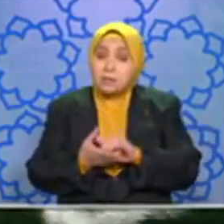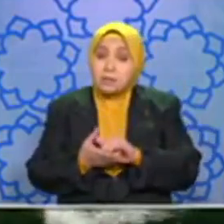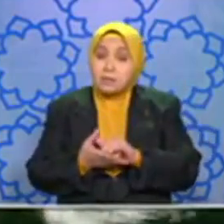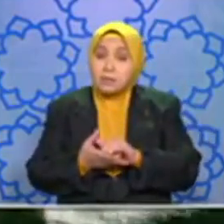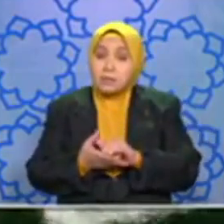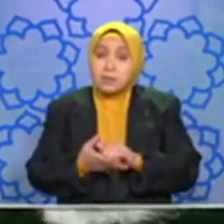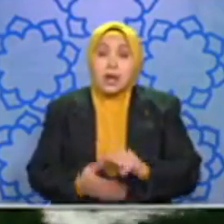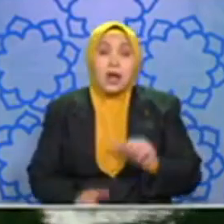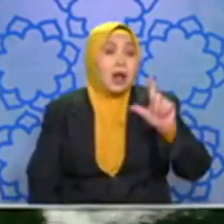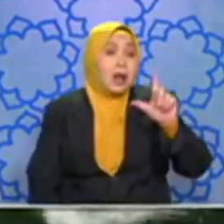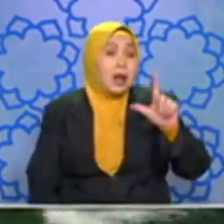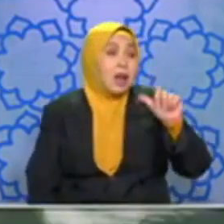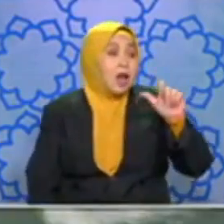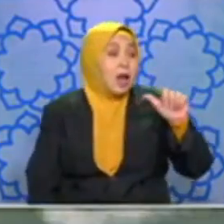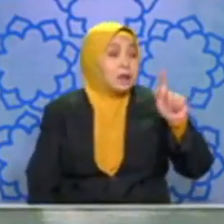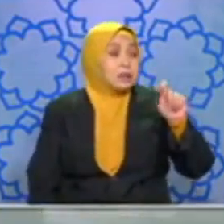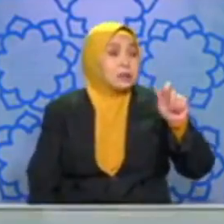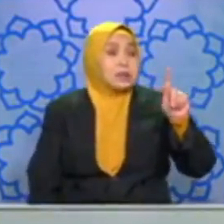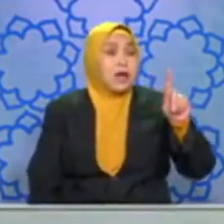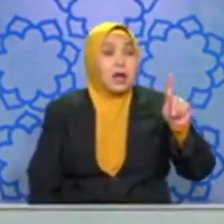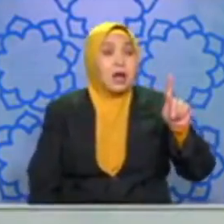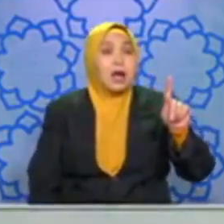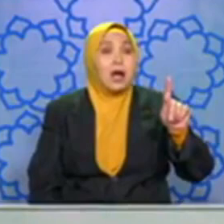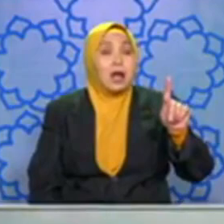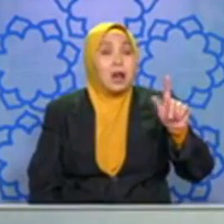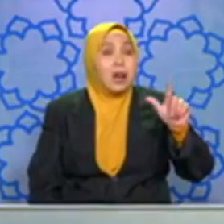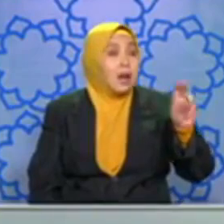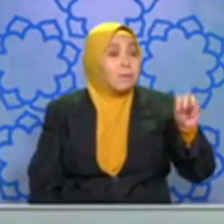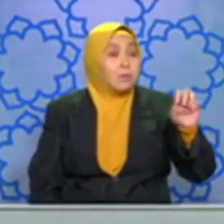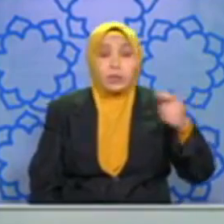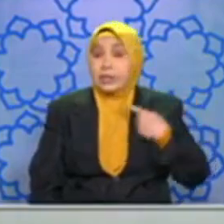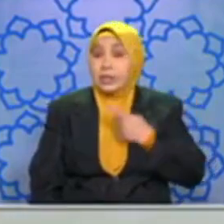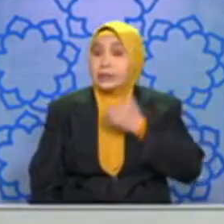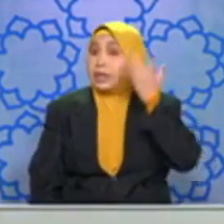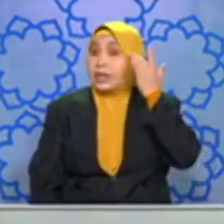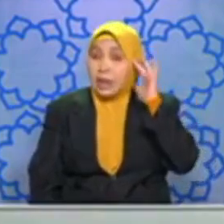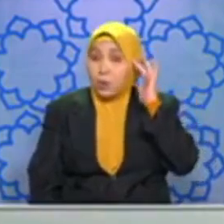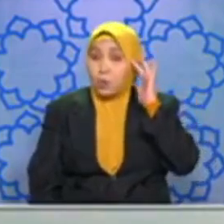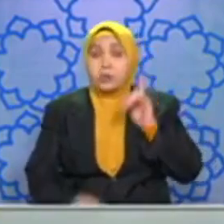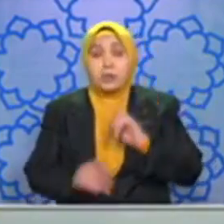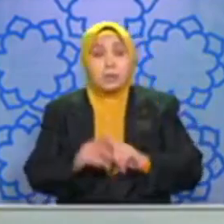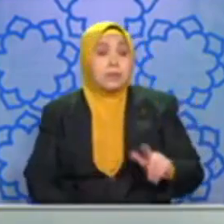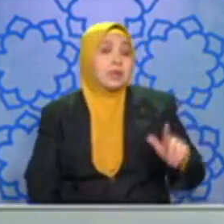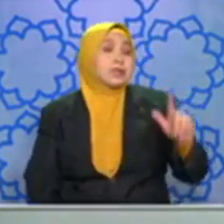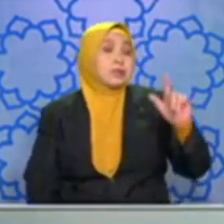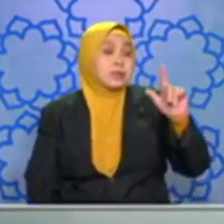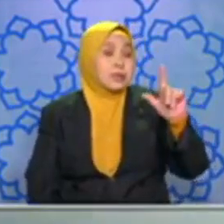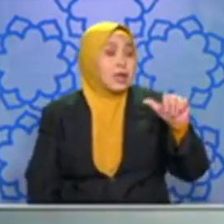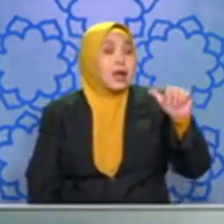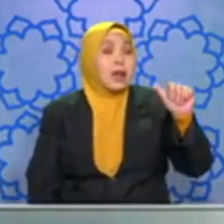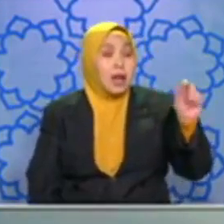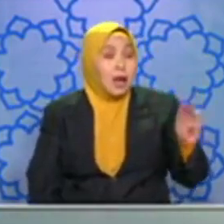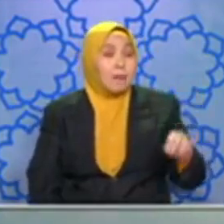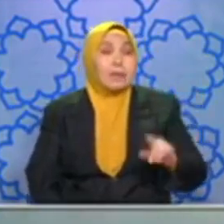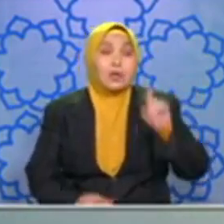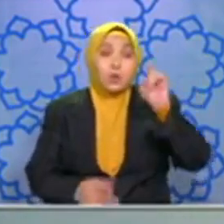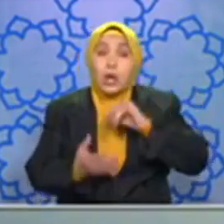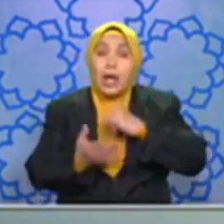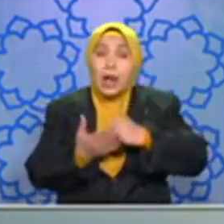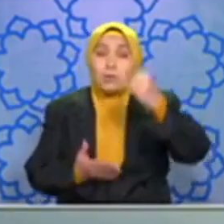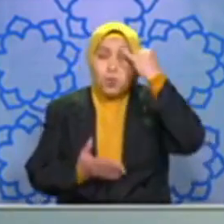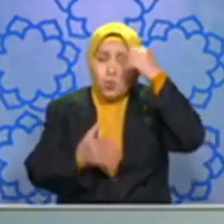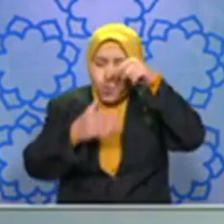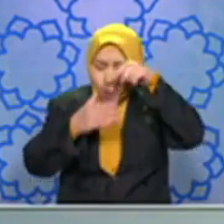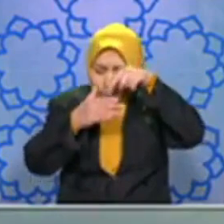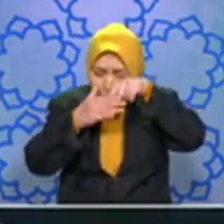la tafqahun, bukan la ta'lamun ya. Ta'lamun ni kita tak tahu, boleh belajar. Tafqahun ini perlukan ilmu yang mendalam baru boleh faham